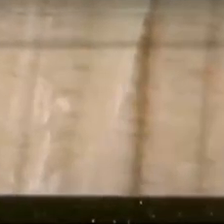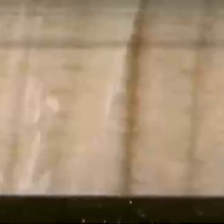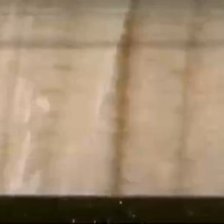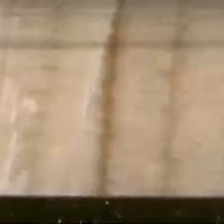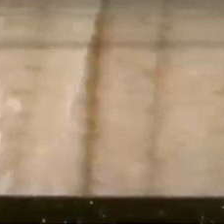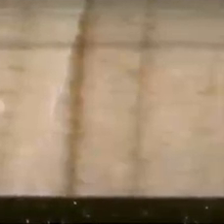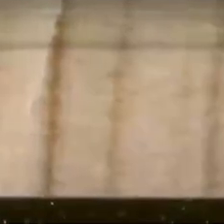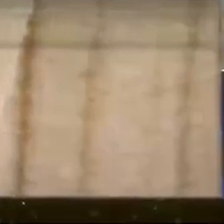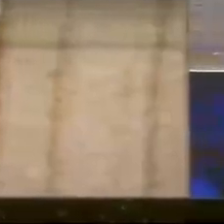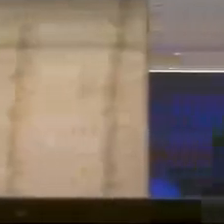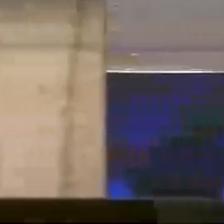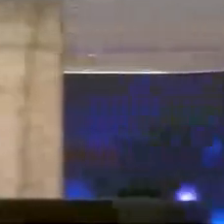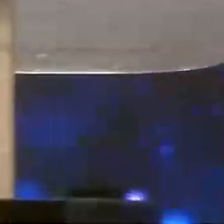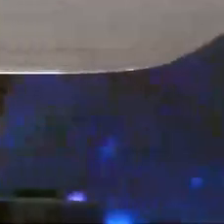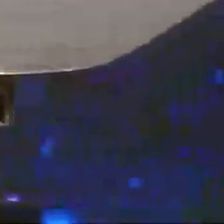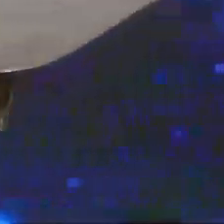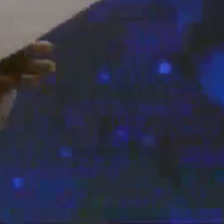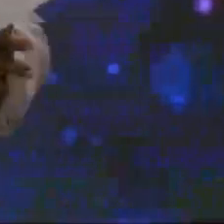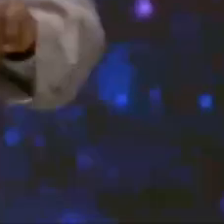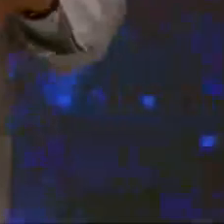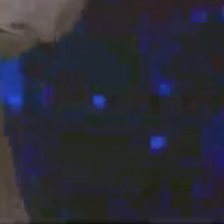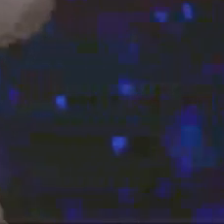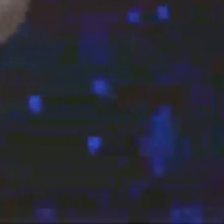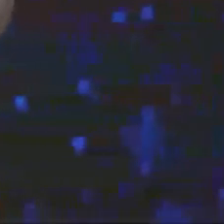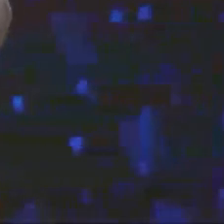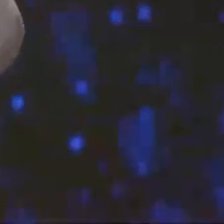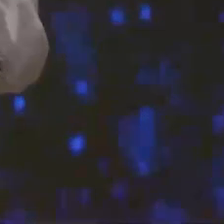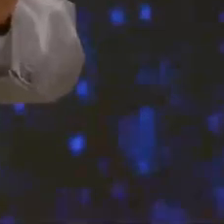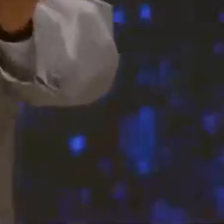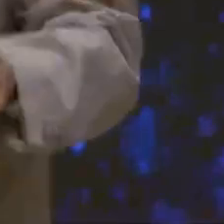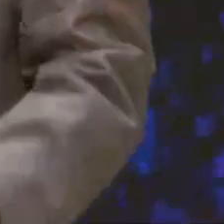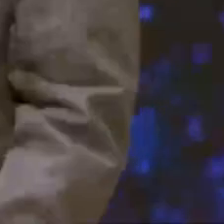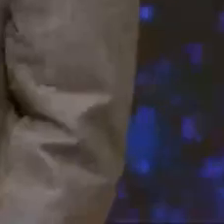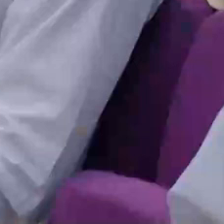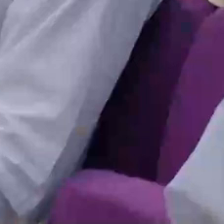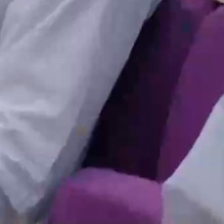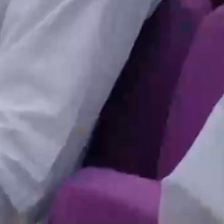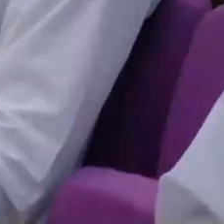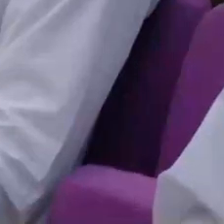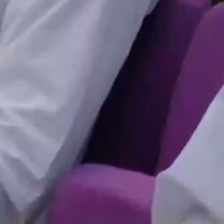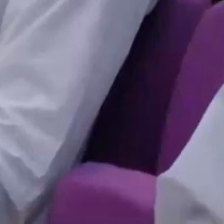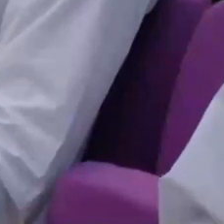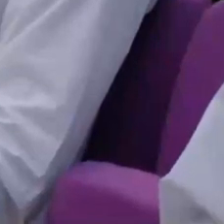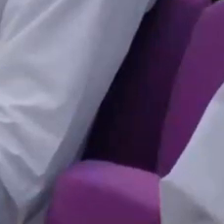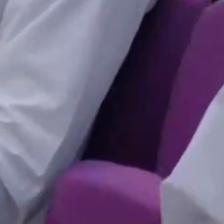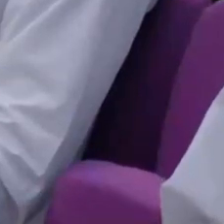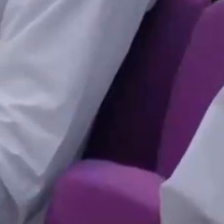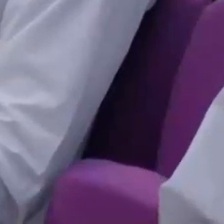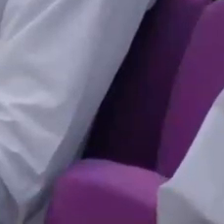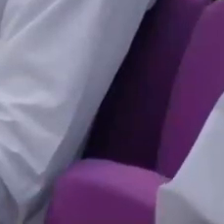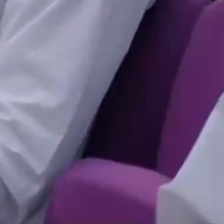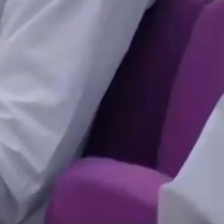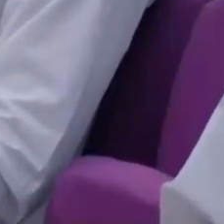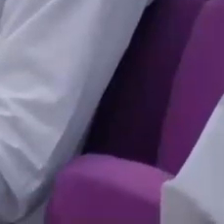colère à venir. Vous voyez, des multitudes étaient délivrées de la colère à venir, de